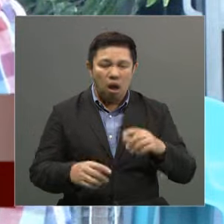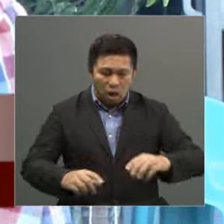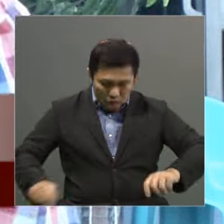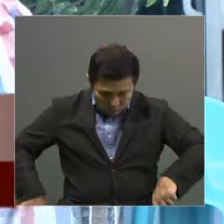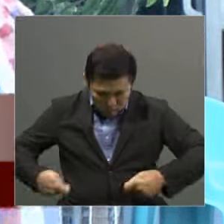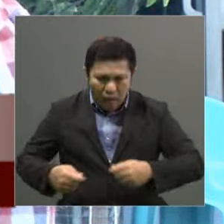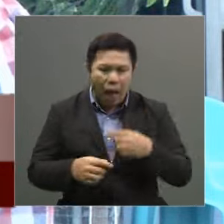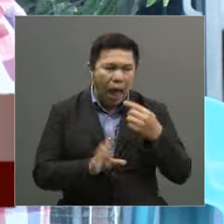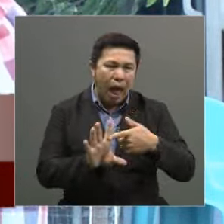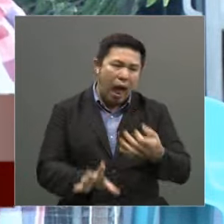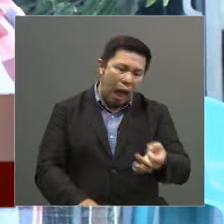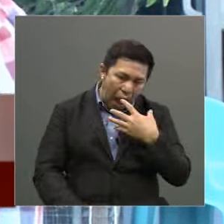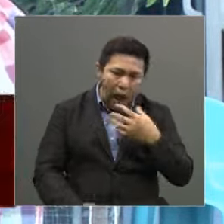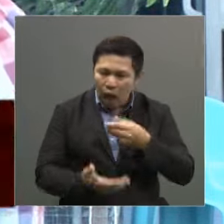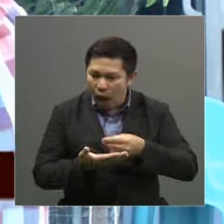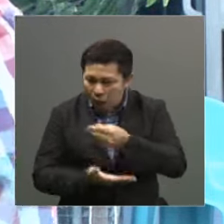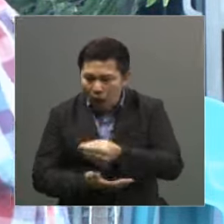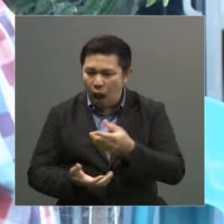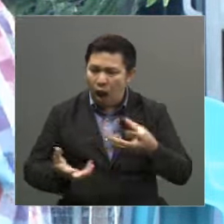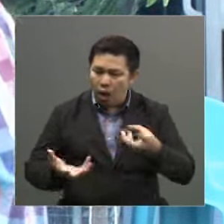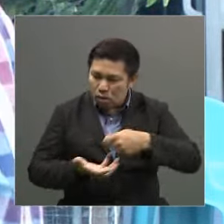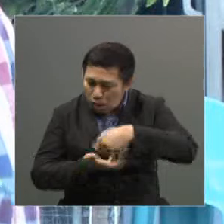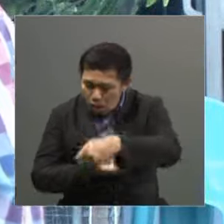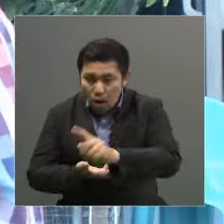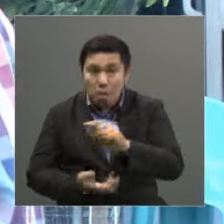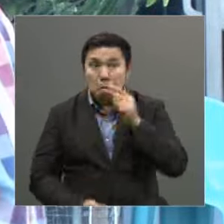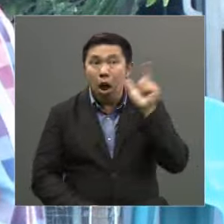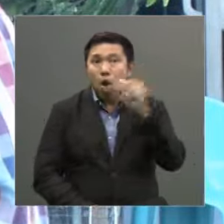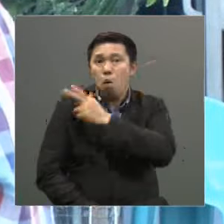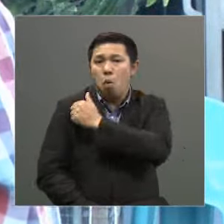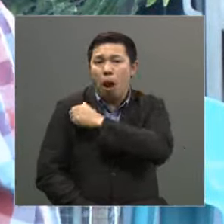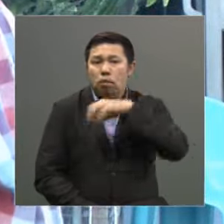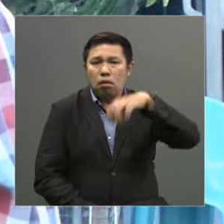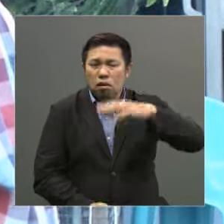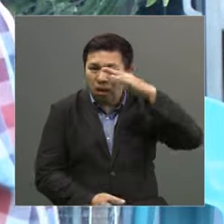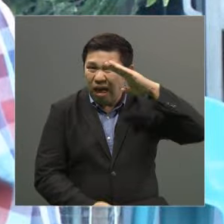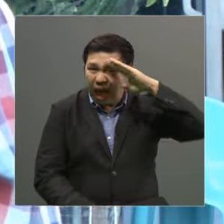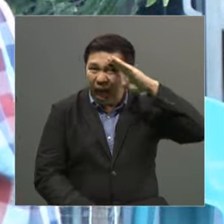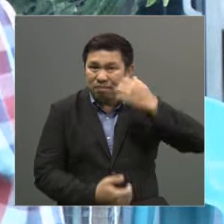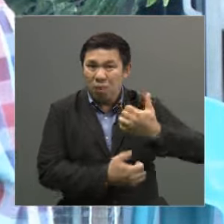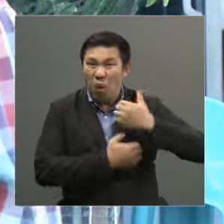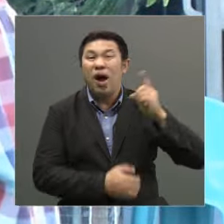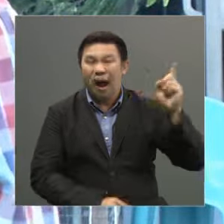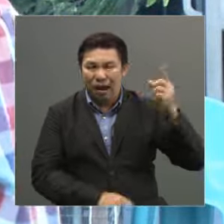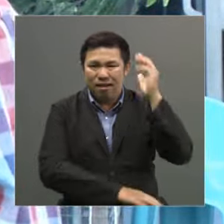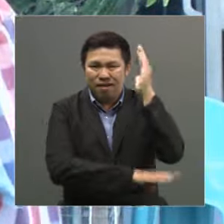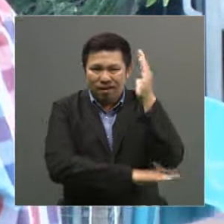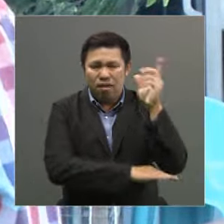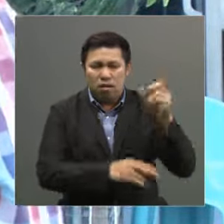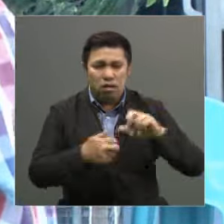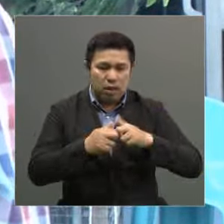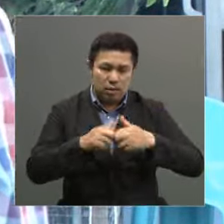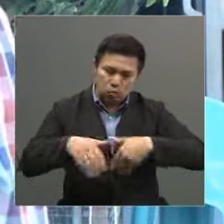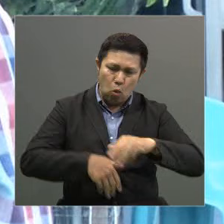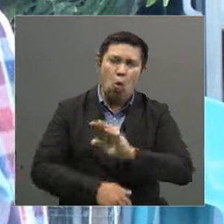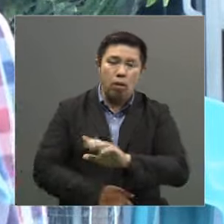ชักให้กินใครจะหาข้าวปลาให้กินจากที่แม่ไม่อยู่ตอนนี้แม่นอนอยู่โรงพยาบาลพระมงกุฎนะคะทีนี้ว่ามันก็กลายเป็นปัญหาของชุมชน